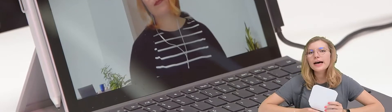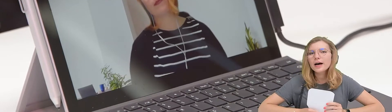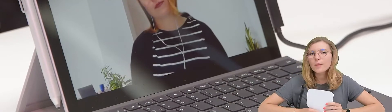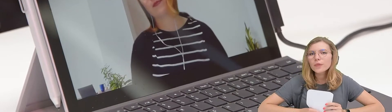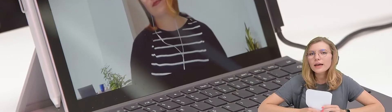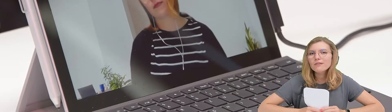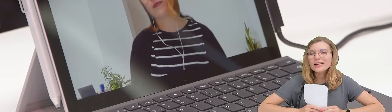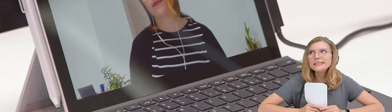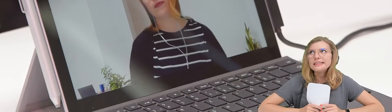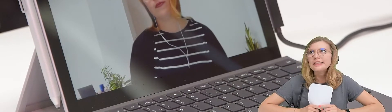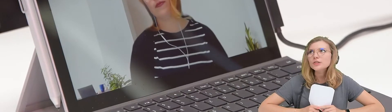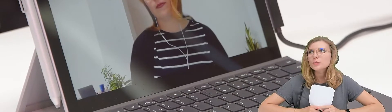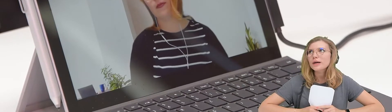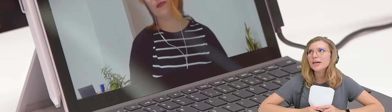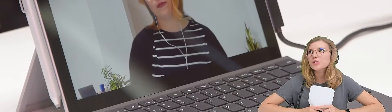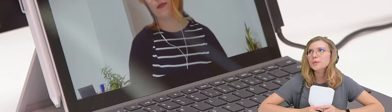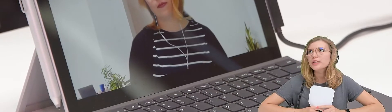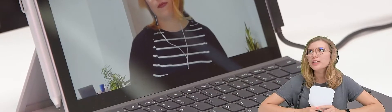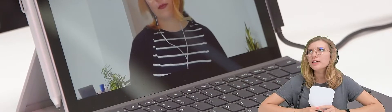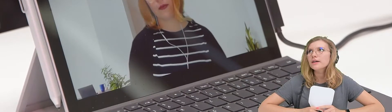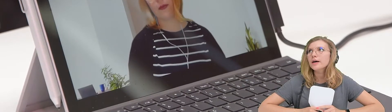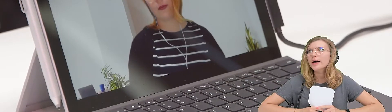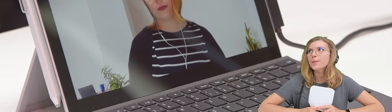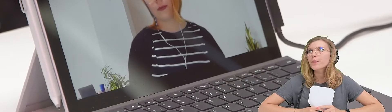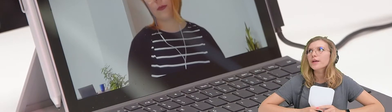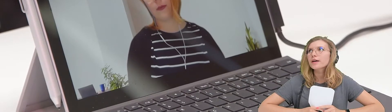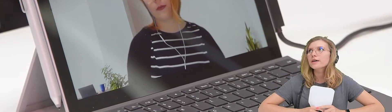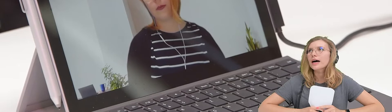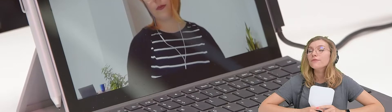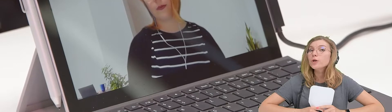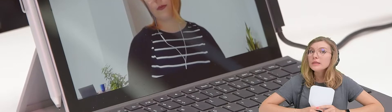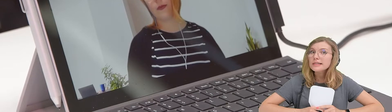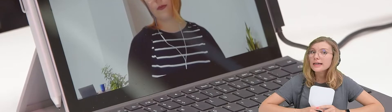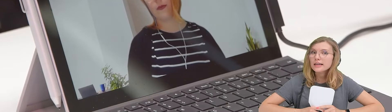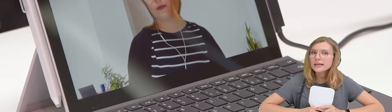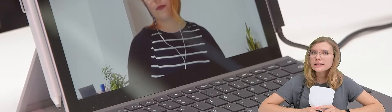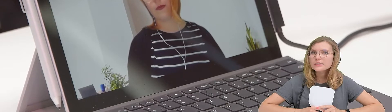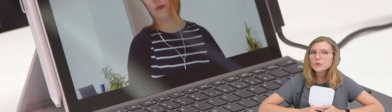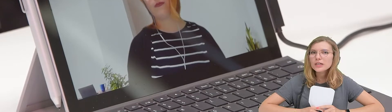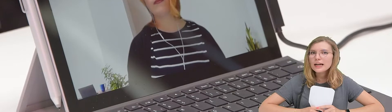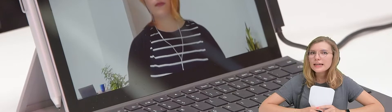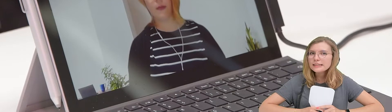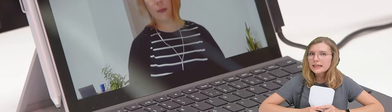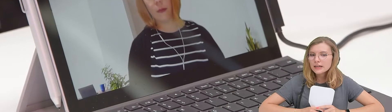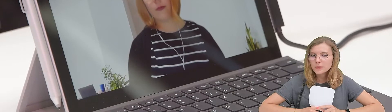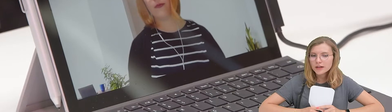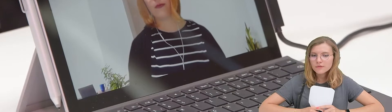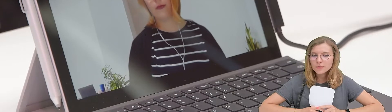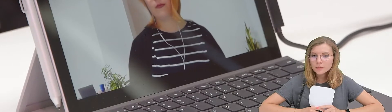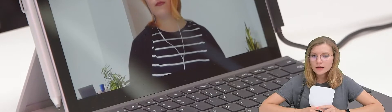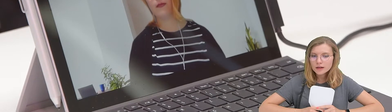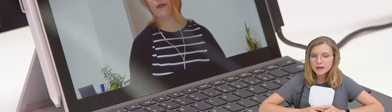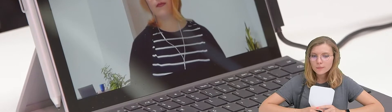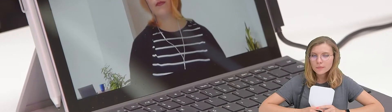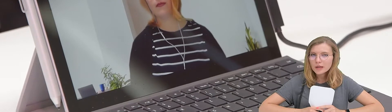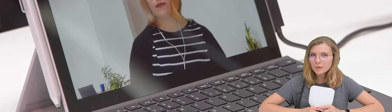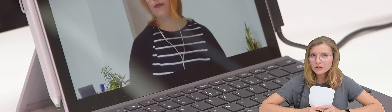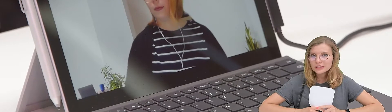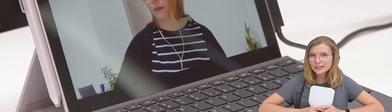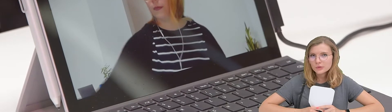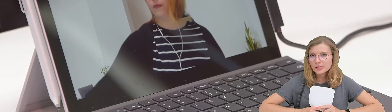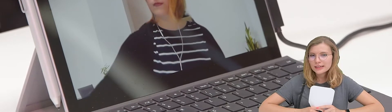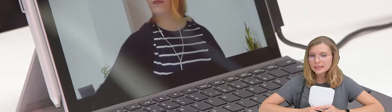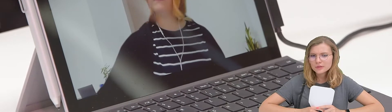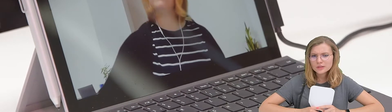nicht, wenn sie zum Beispiel an Filme denken, ne? Es ist ein totaler Hit aktuell, Filme mit